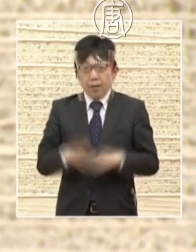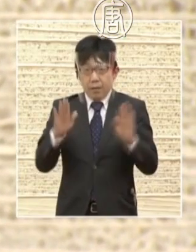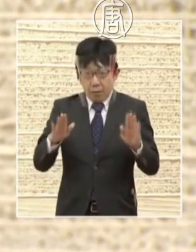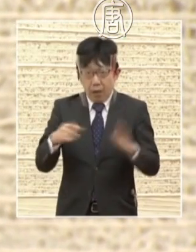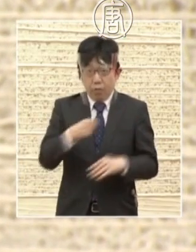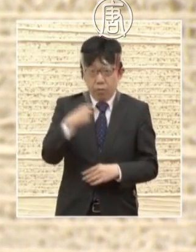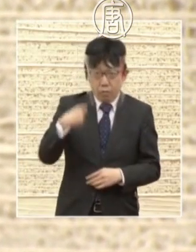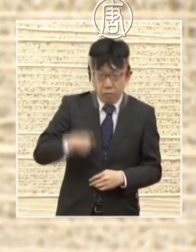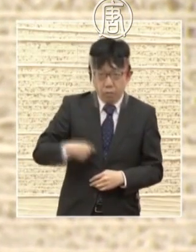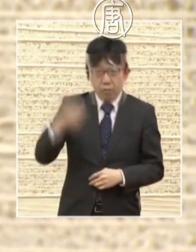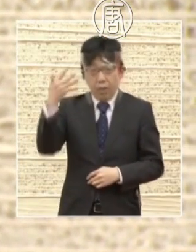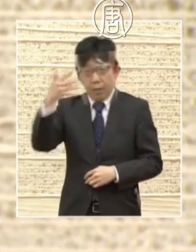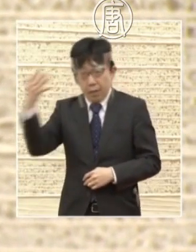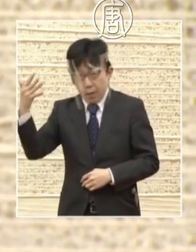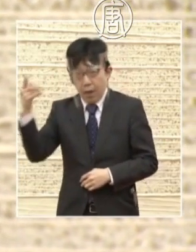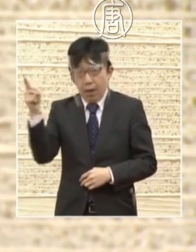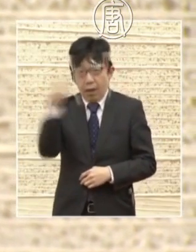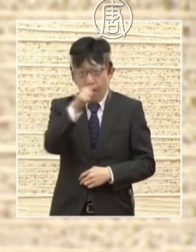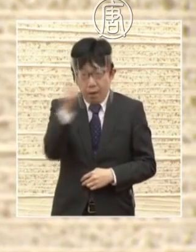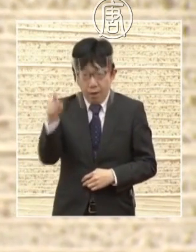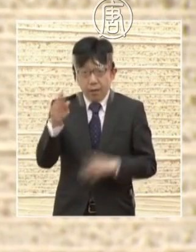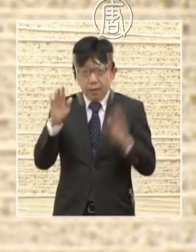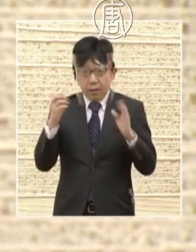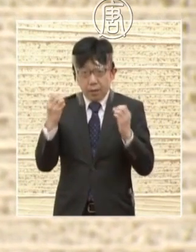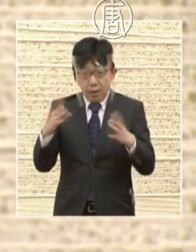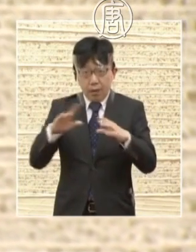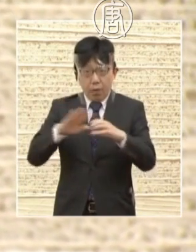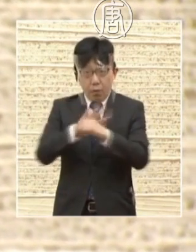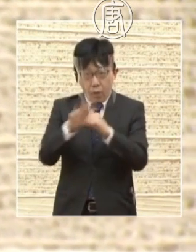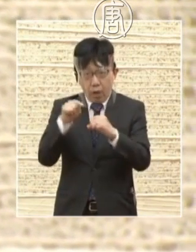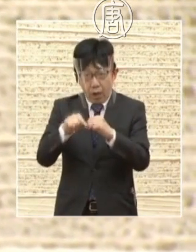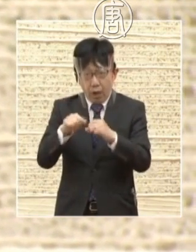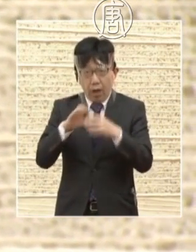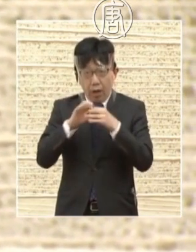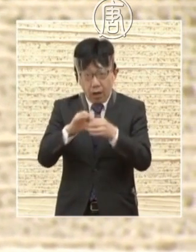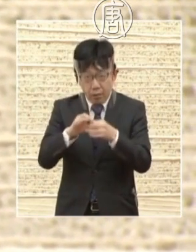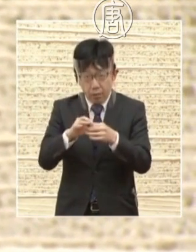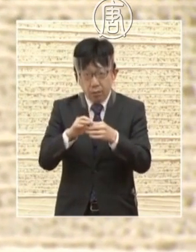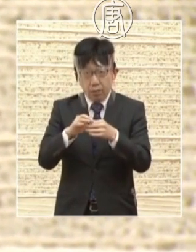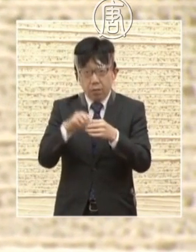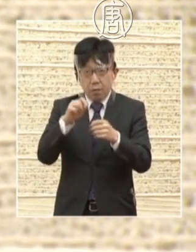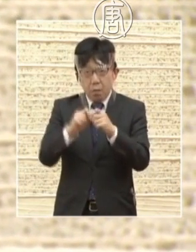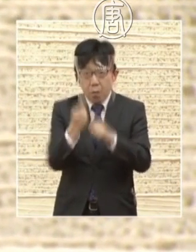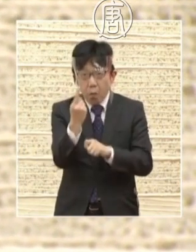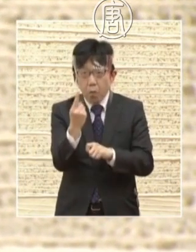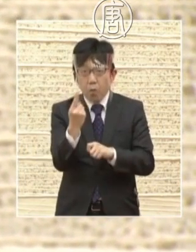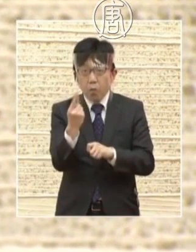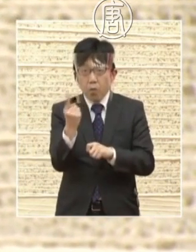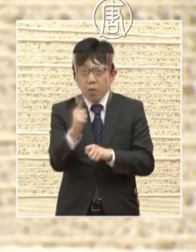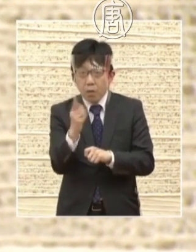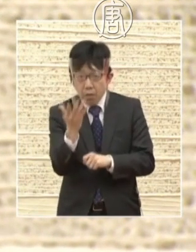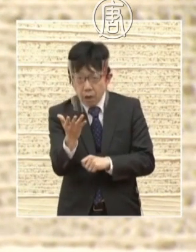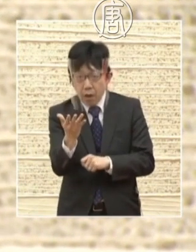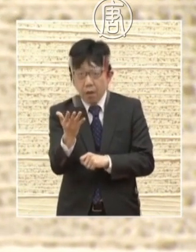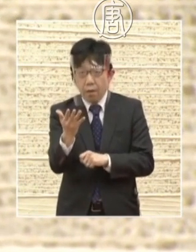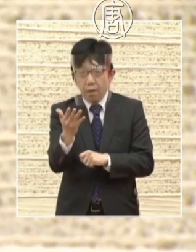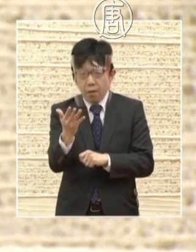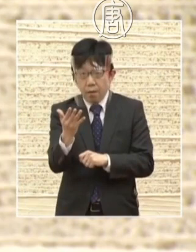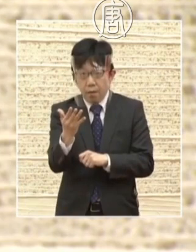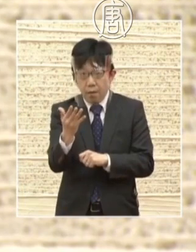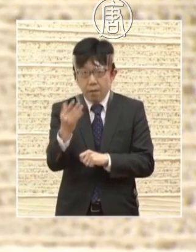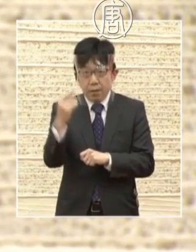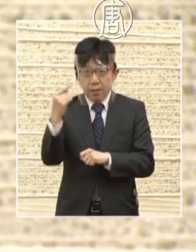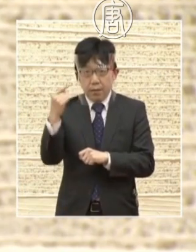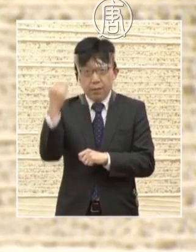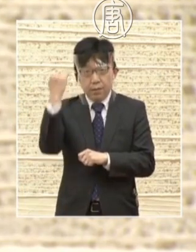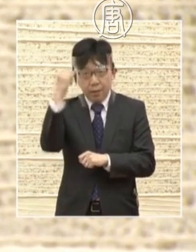と米国との間でですね、新型コロナウイルス感染症の発生源をめぐって相当激しく議論